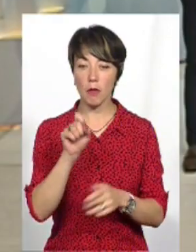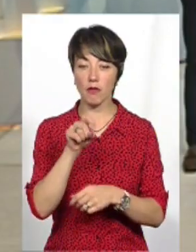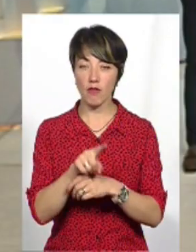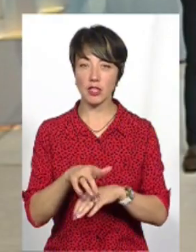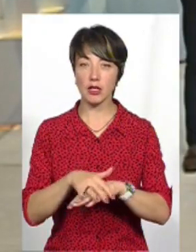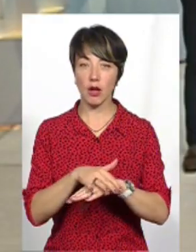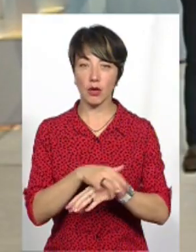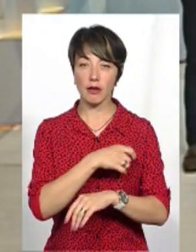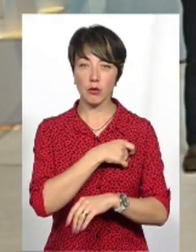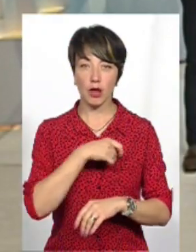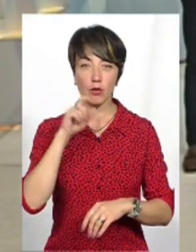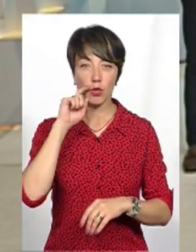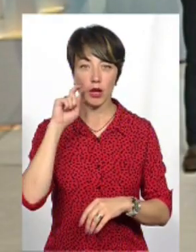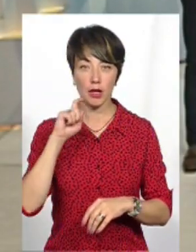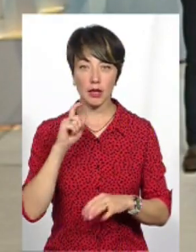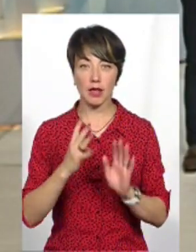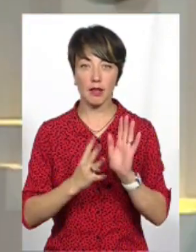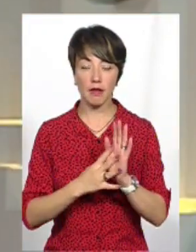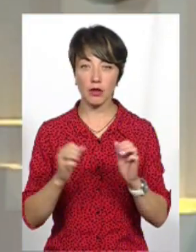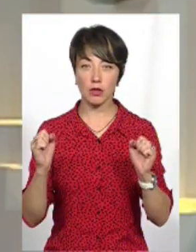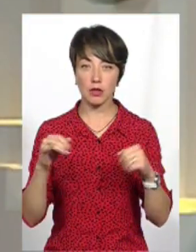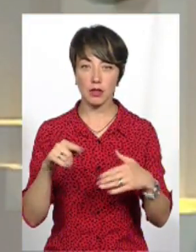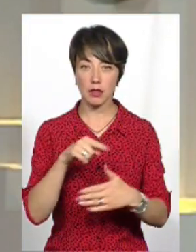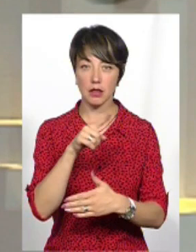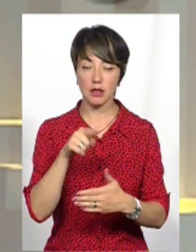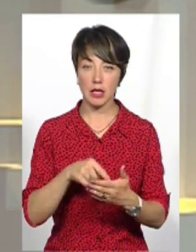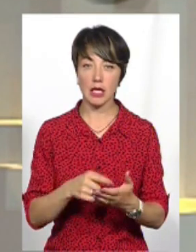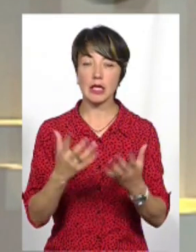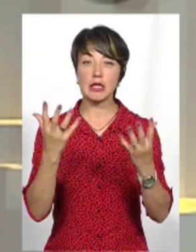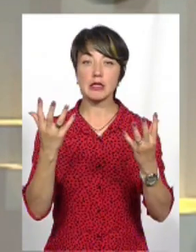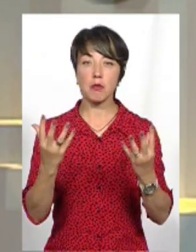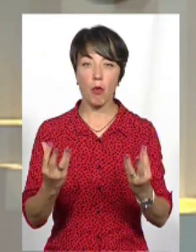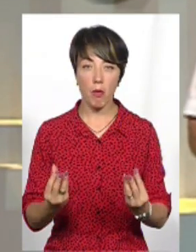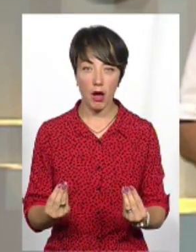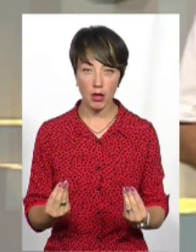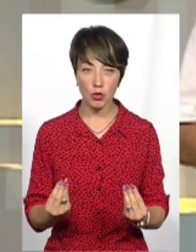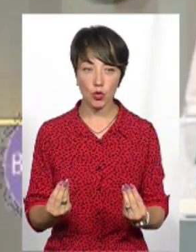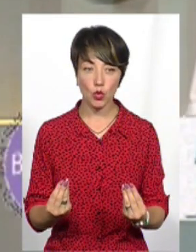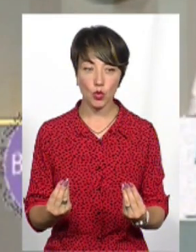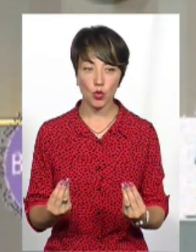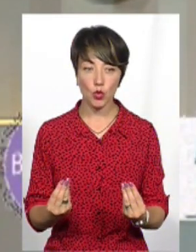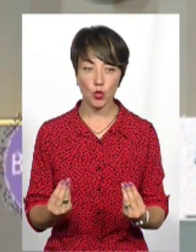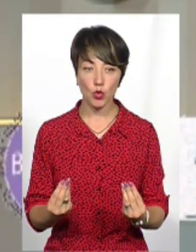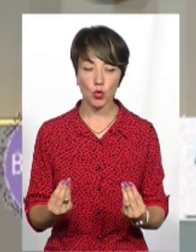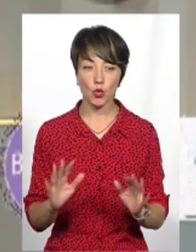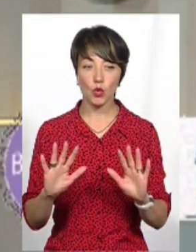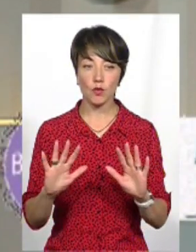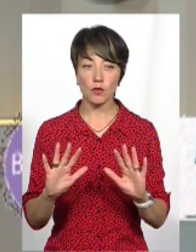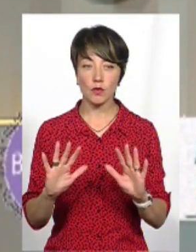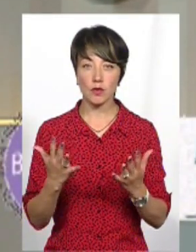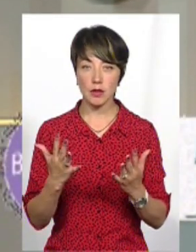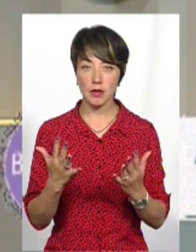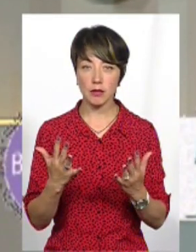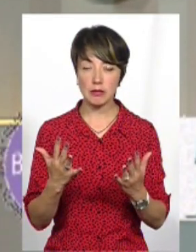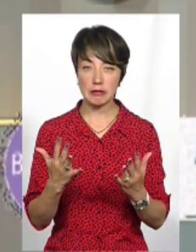повноваження народних депутатів України 9-го скликання? Ну, з моменту вступу в дію Ради, коли вже